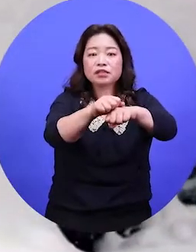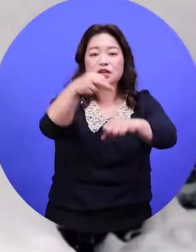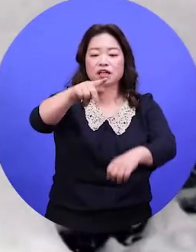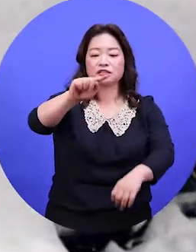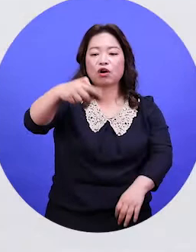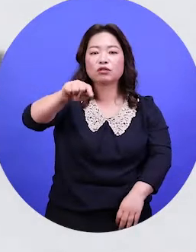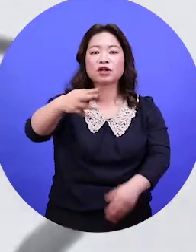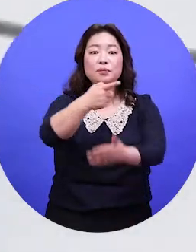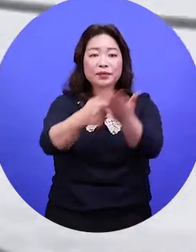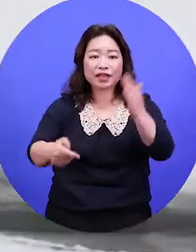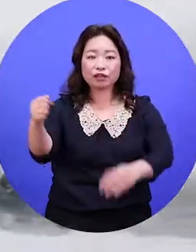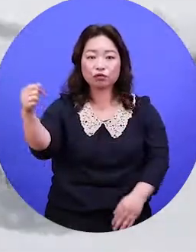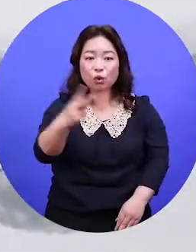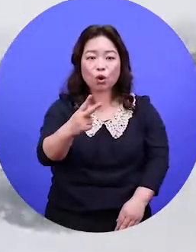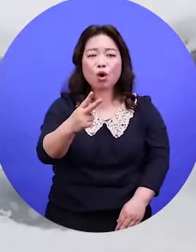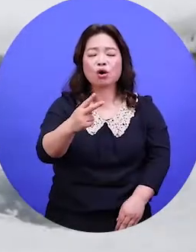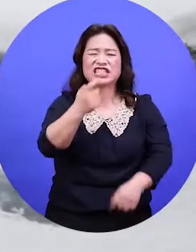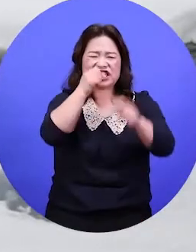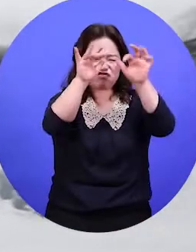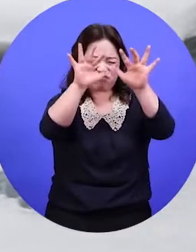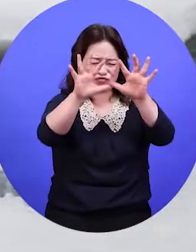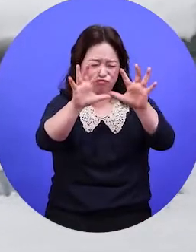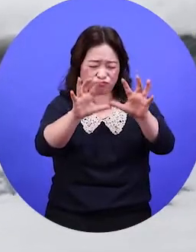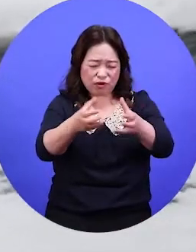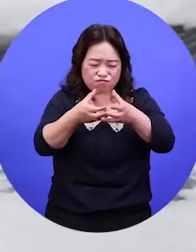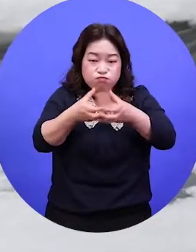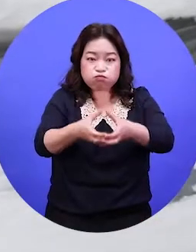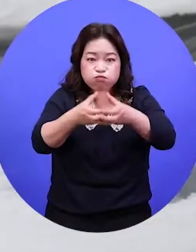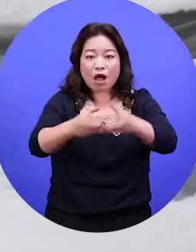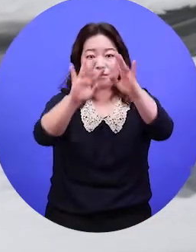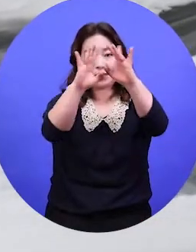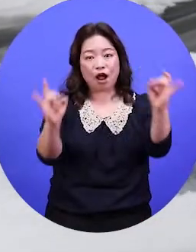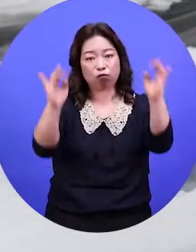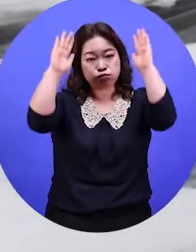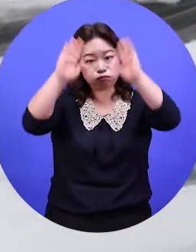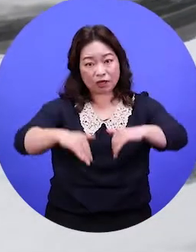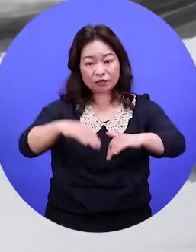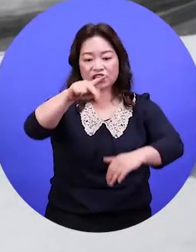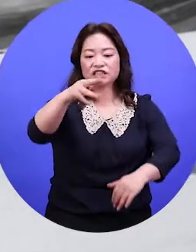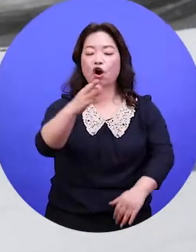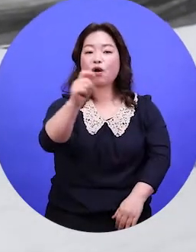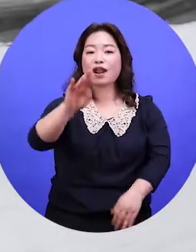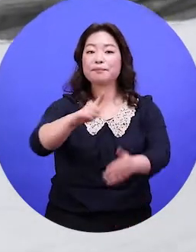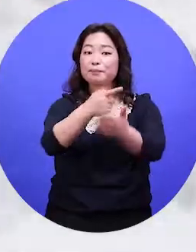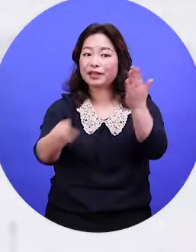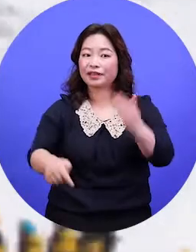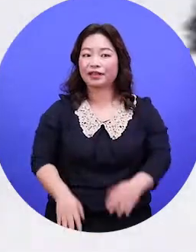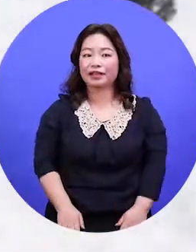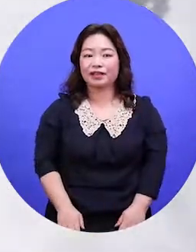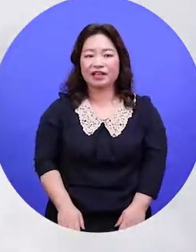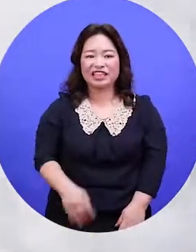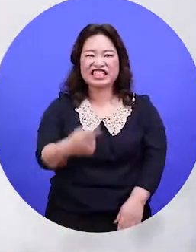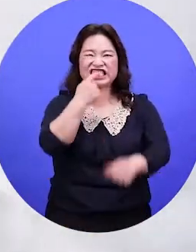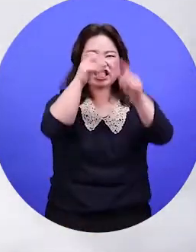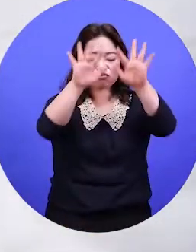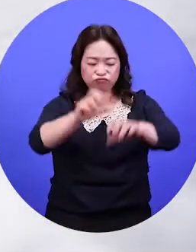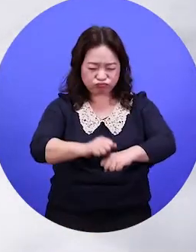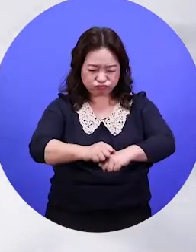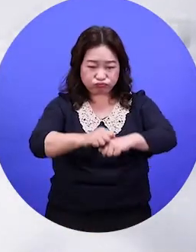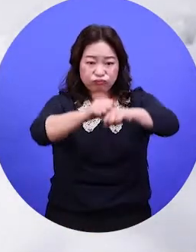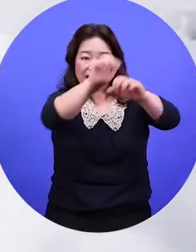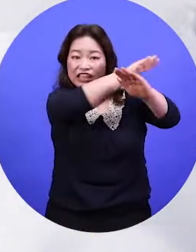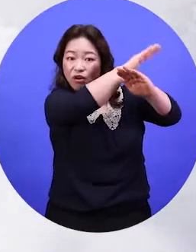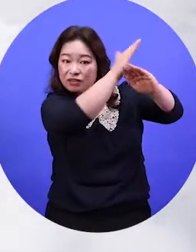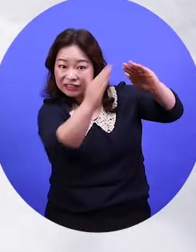피해. 눈의 압력에 의해 비닐하우스 등이 붕괴되는 서랍 피해. 쌓인 눈이